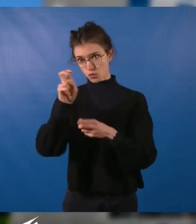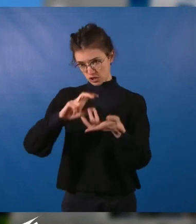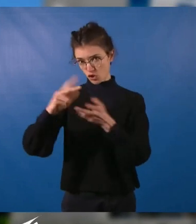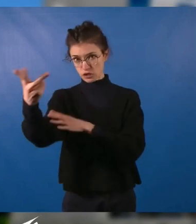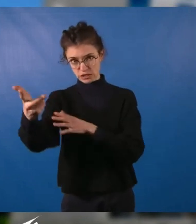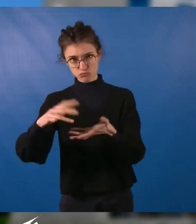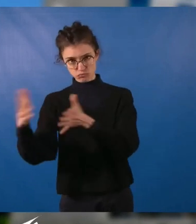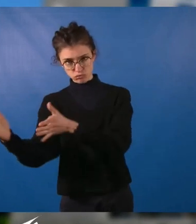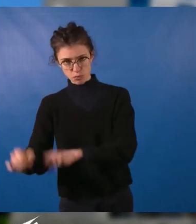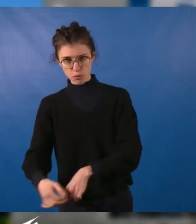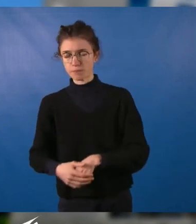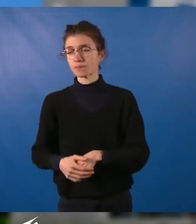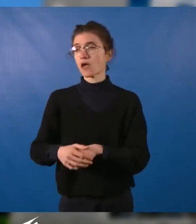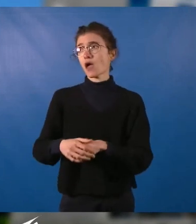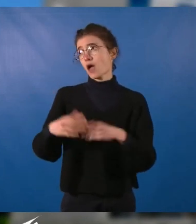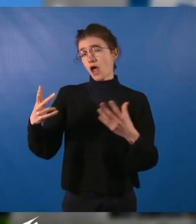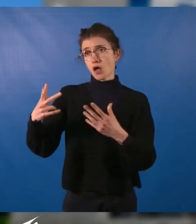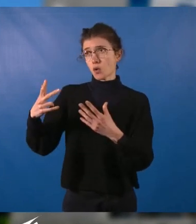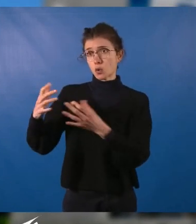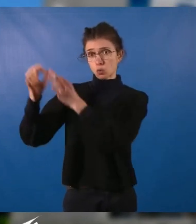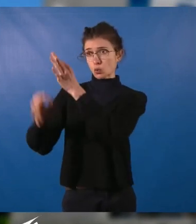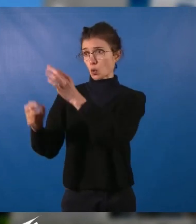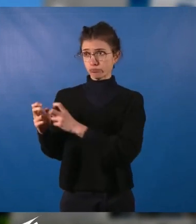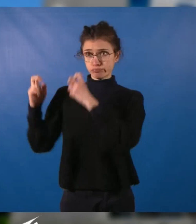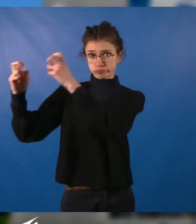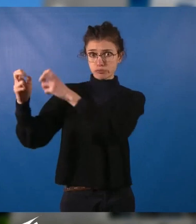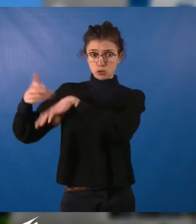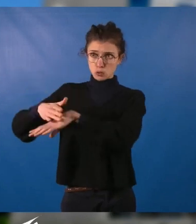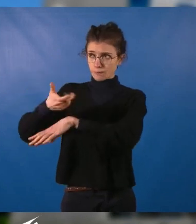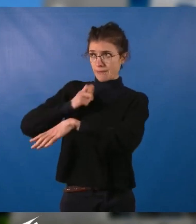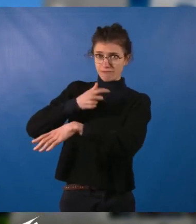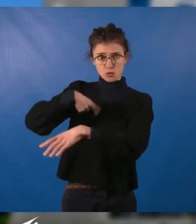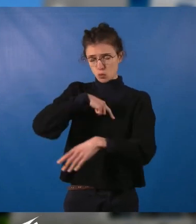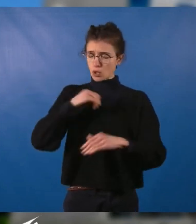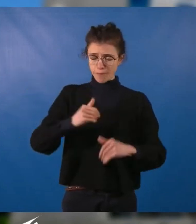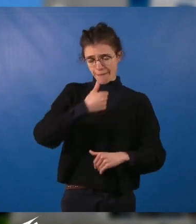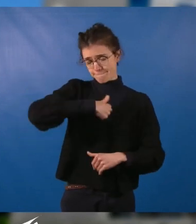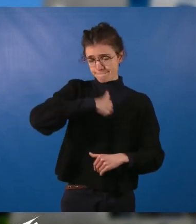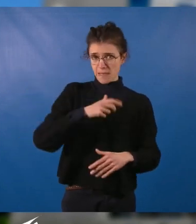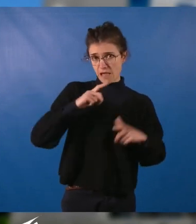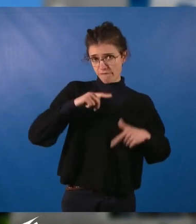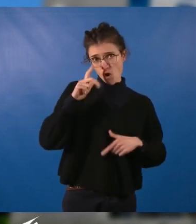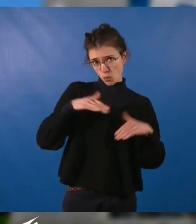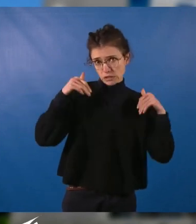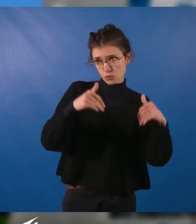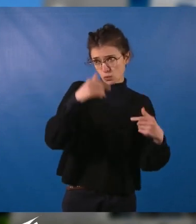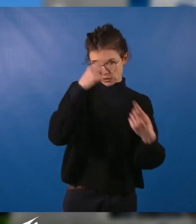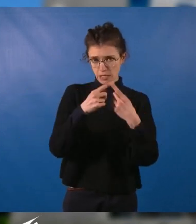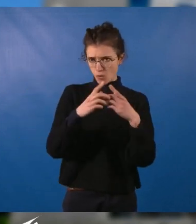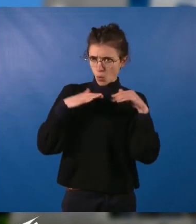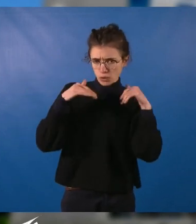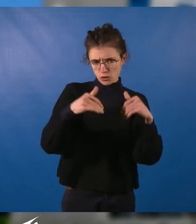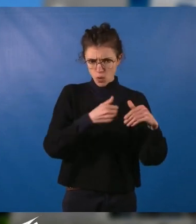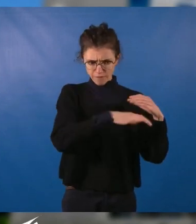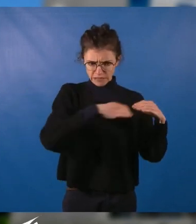des taux d'intérêt plus élevés, nous allons faire les efforts nécessaires pour réaliser 570 millions de dépenses d'investissement, renouveler